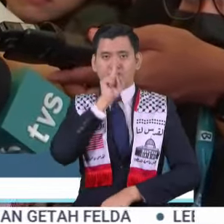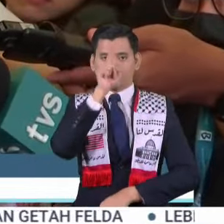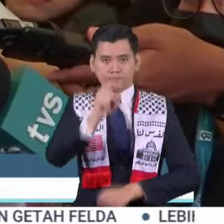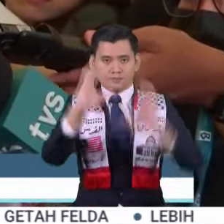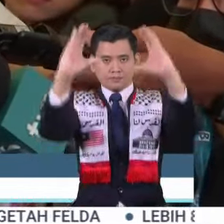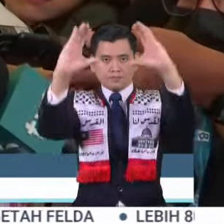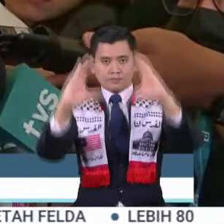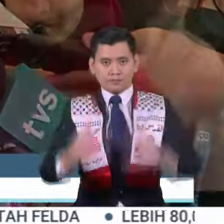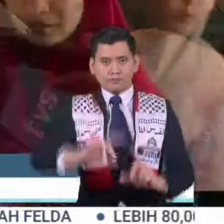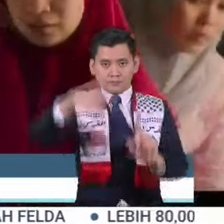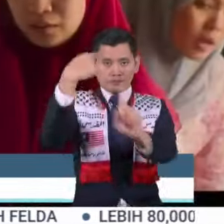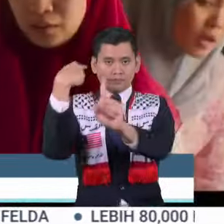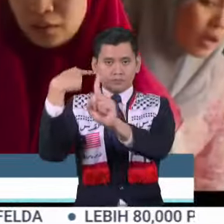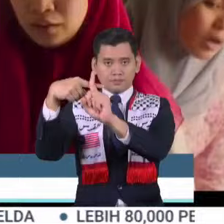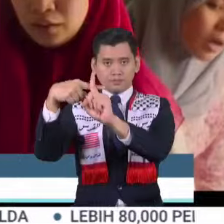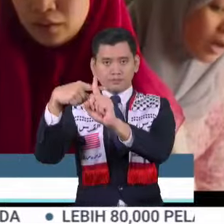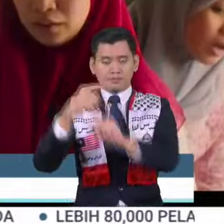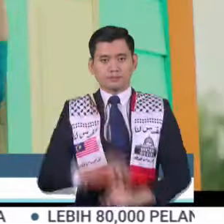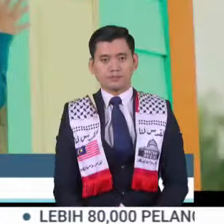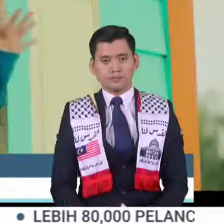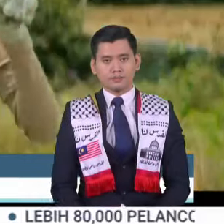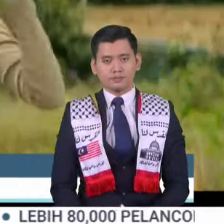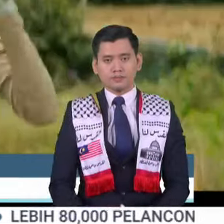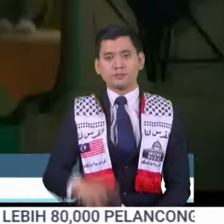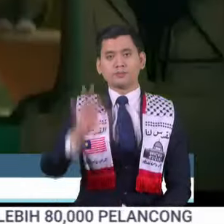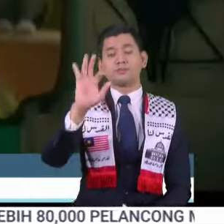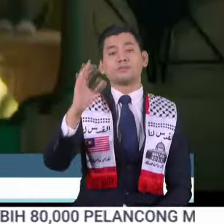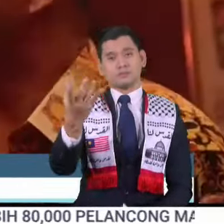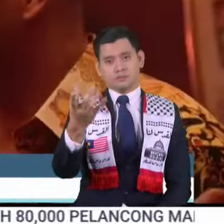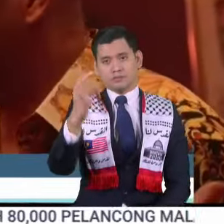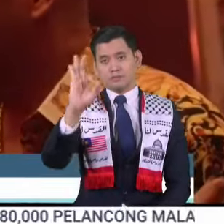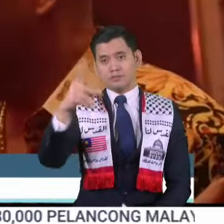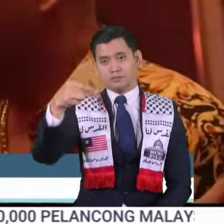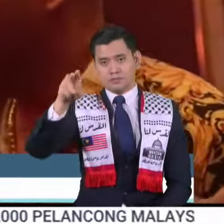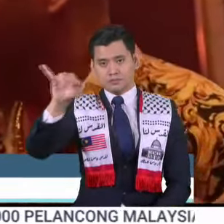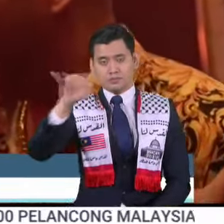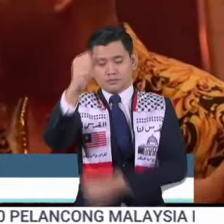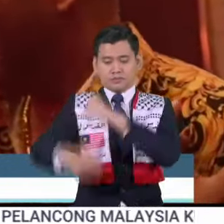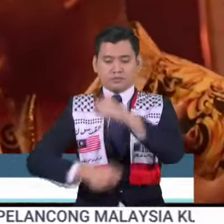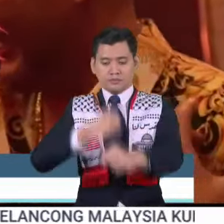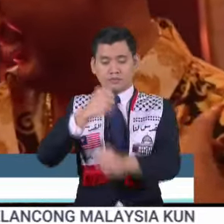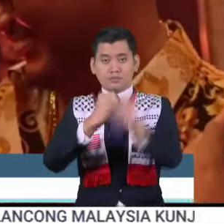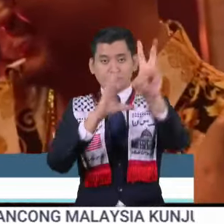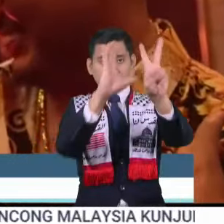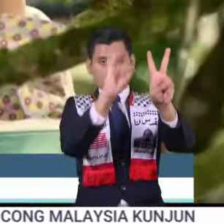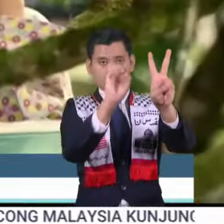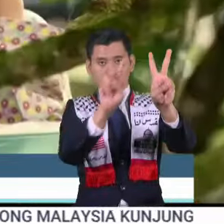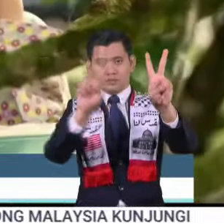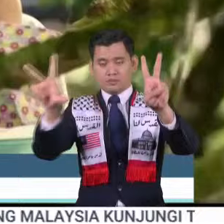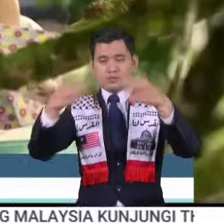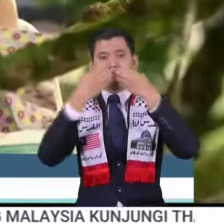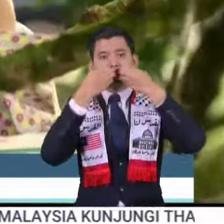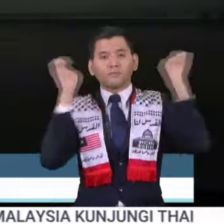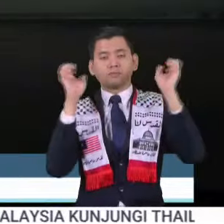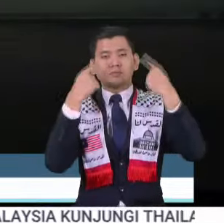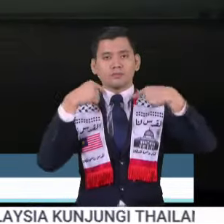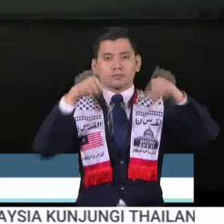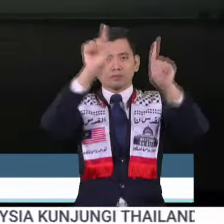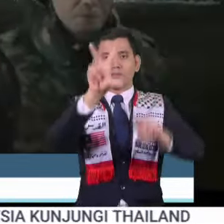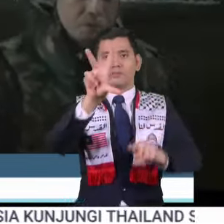langkah yang positif Fahmi menyifatkan tahun 2023 sebagai tahun yang cemerlang dengan kejayaan